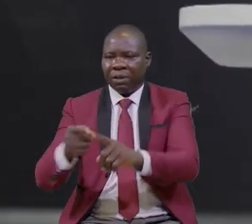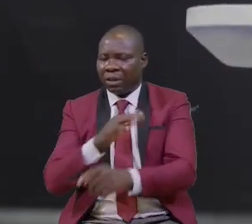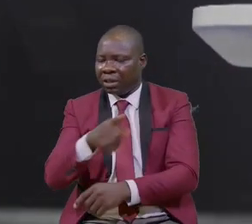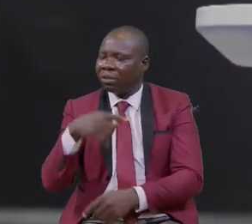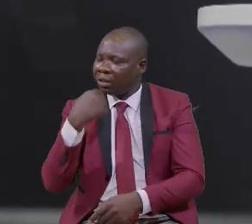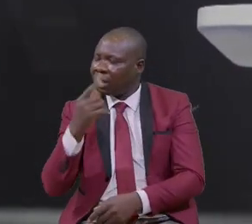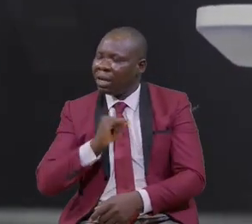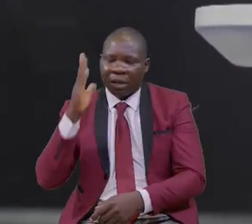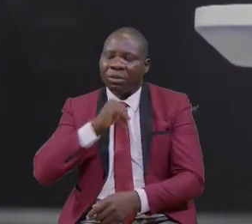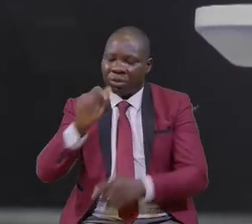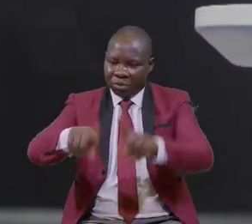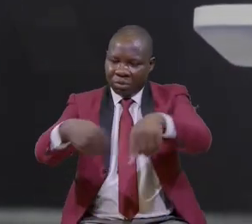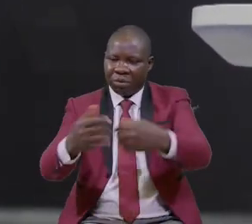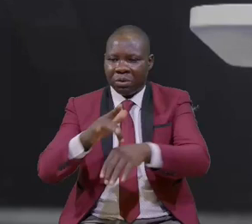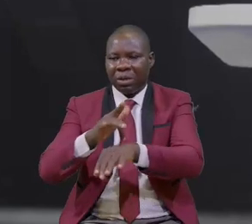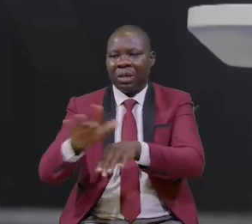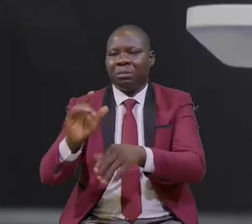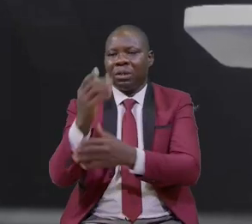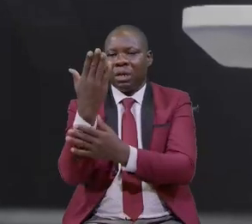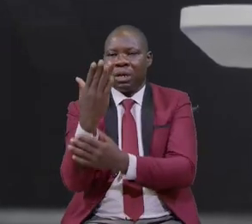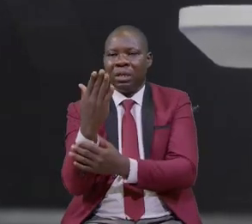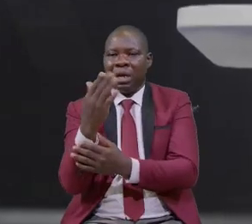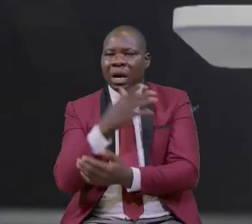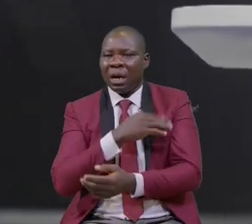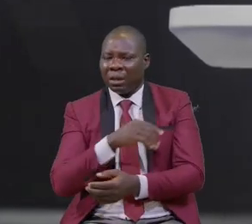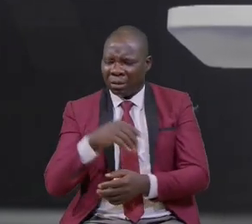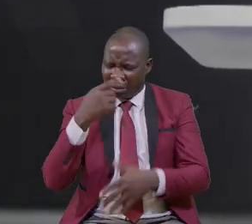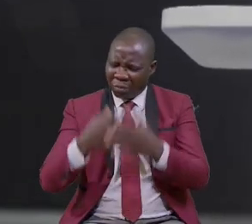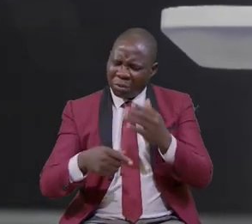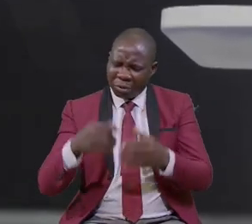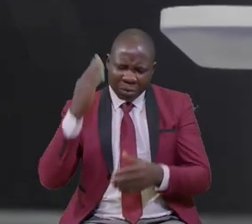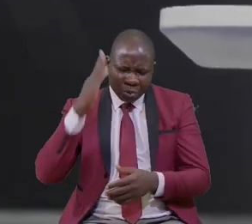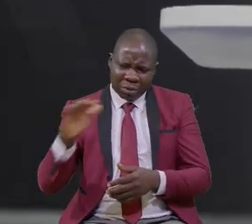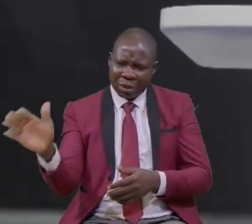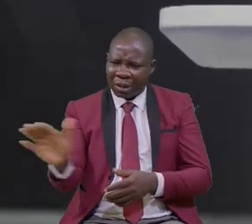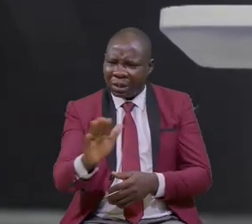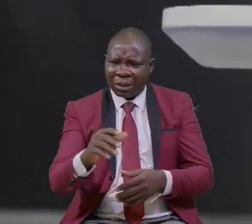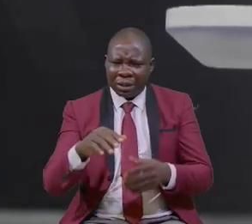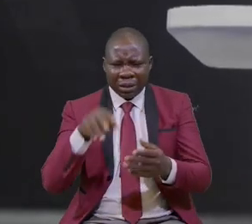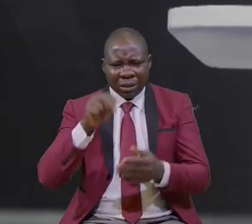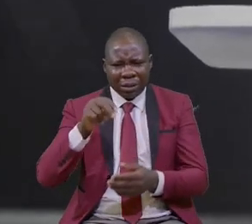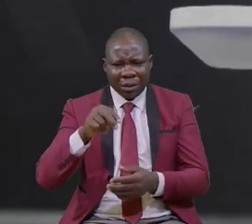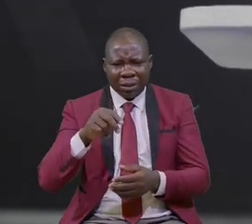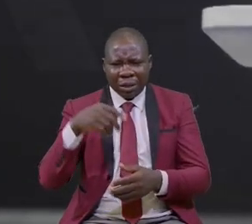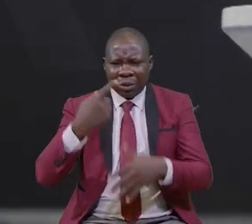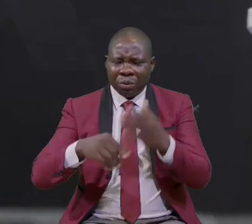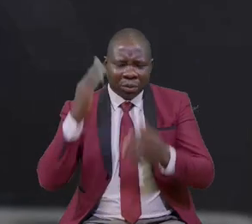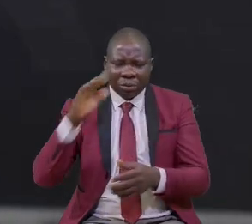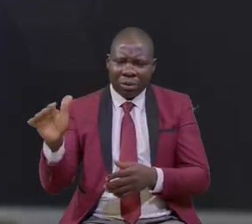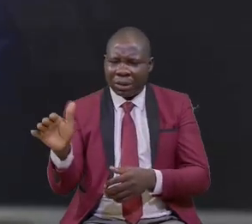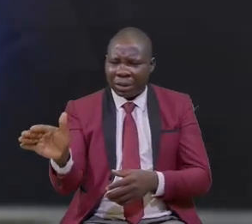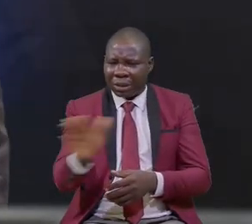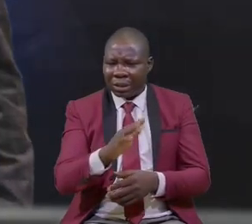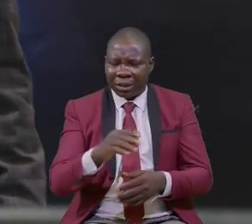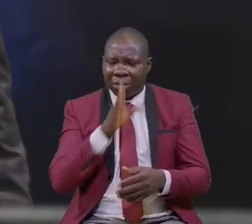je n'irai pas les mains vitees et tu penses qu'est-ce qui de quoi auront-ils besoin qu'est-ce qu'ils vont me demander et tu